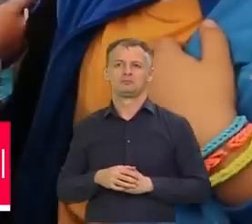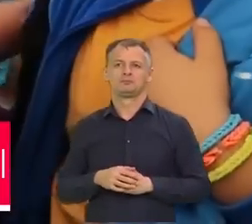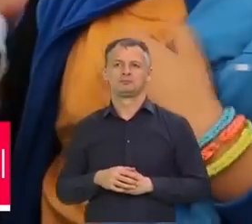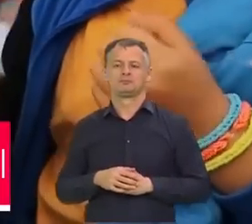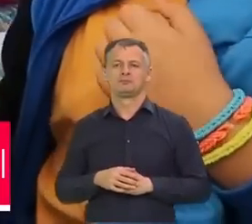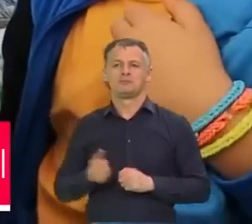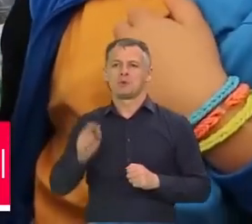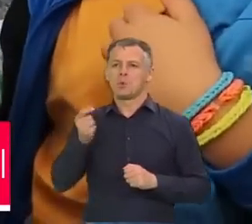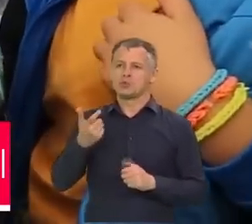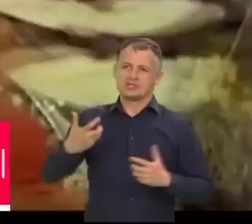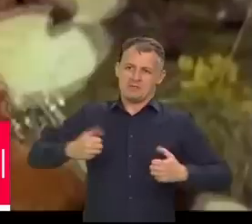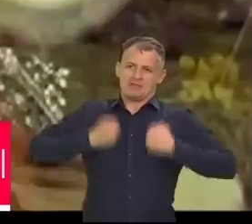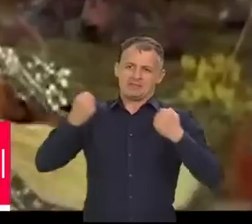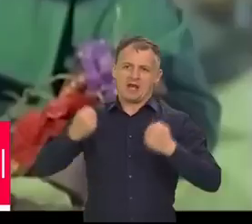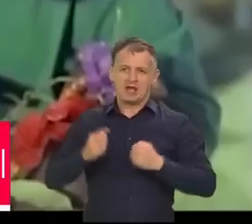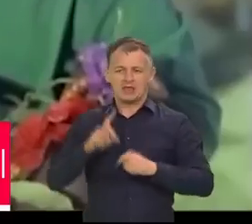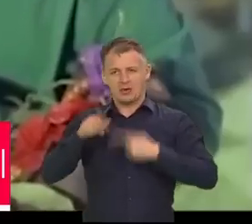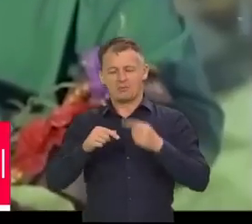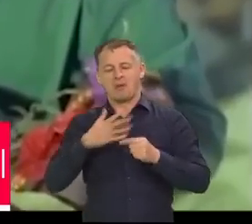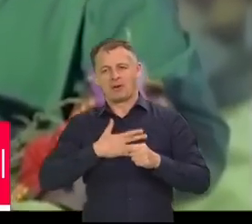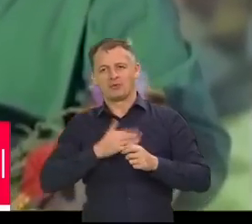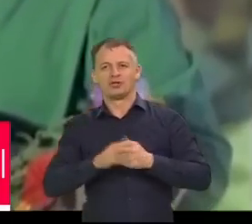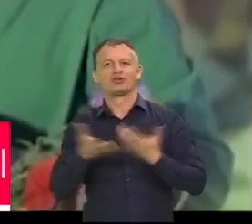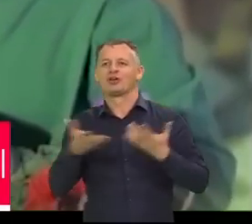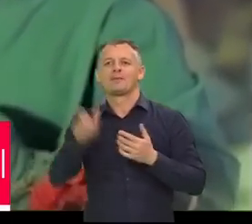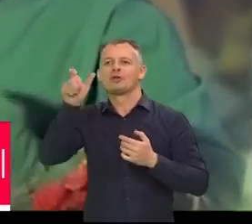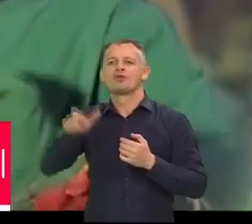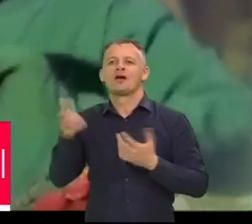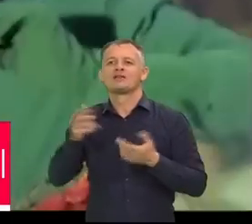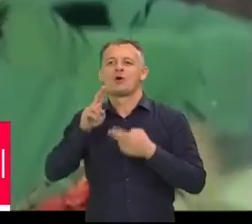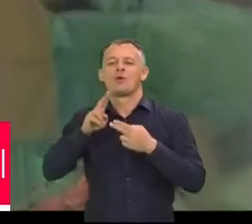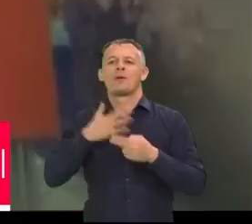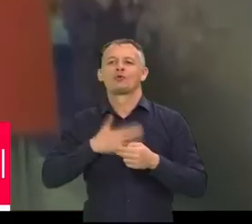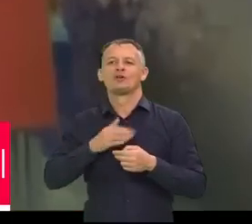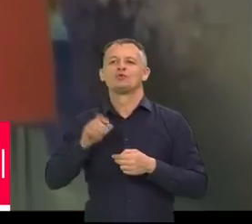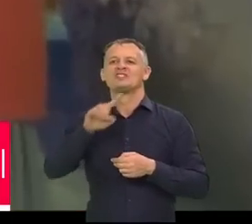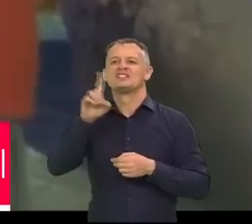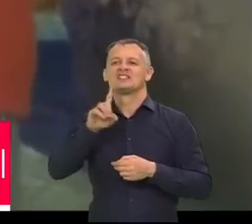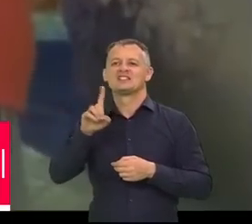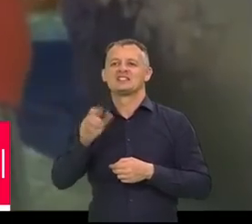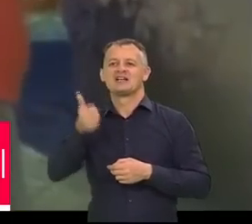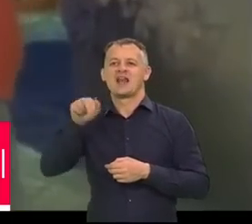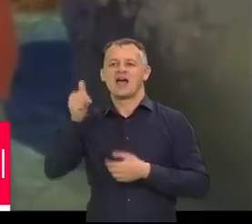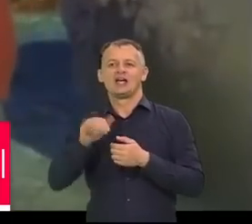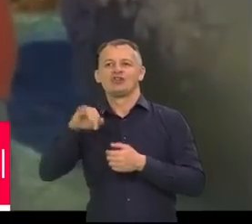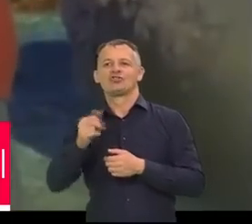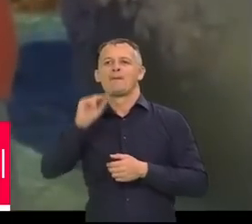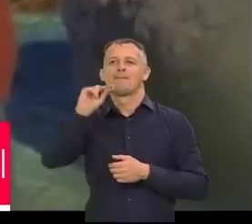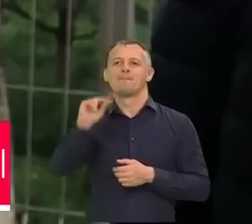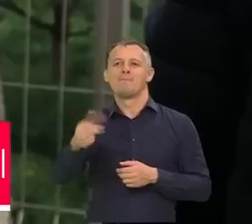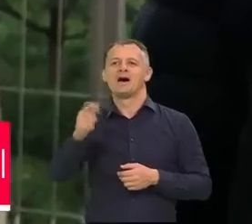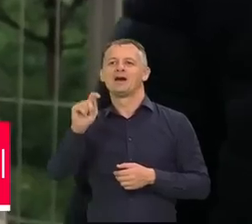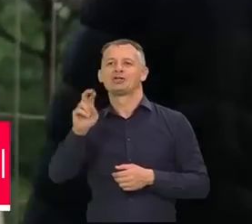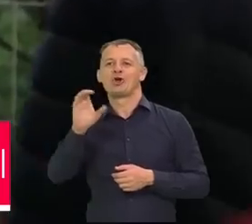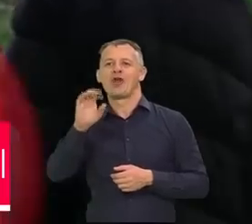M-a speriat o lecuță, dar mi-a plăcut. Care au fost personajele? Care cu zâna. Zână și Patrocle. Despre